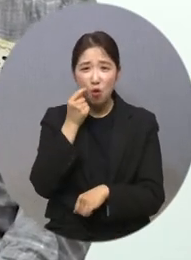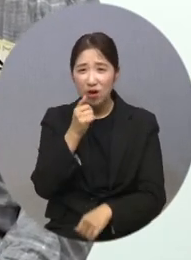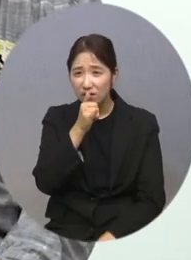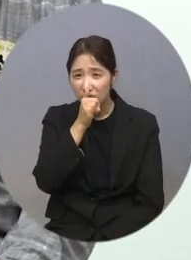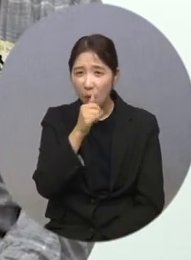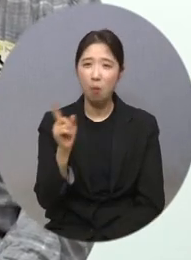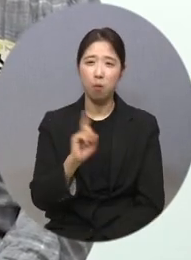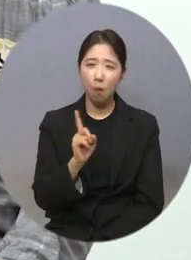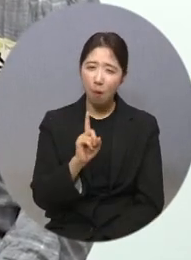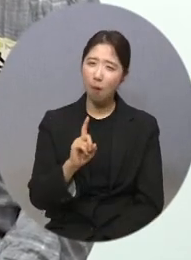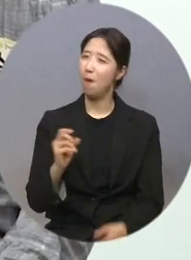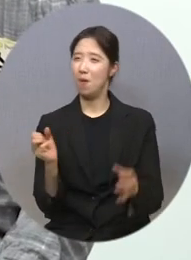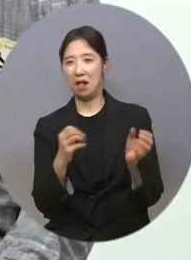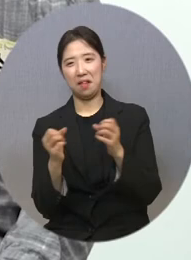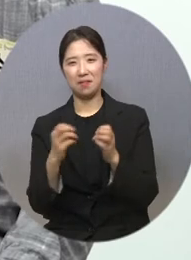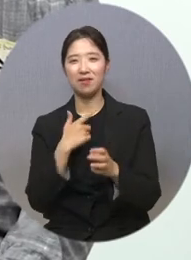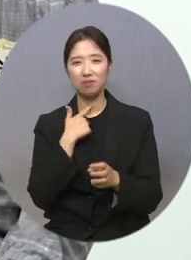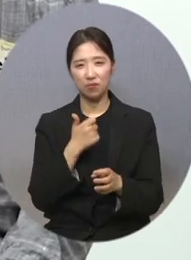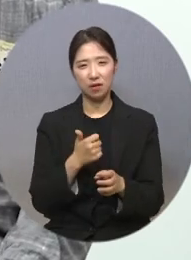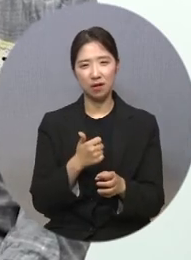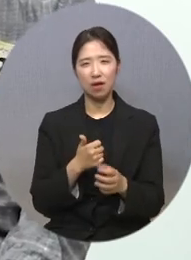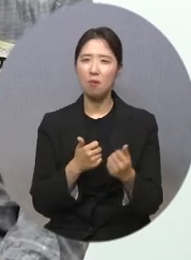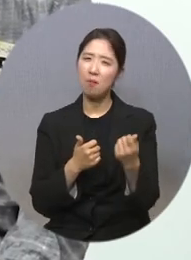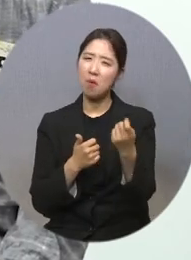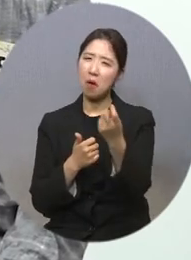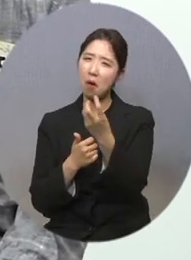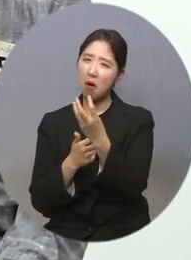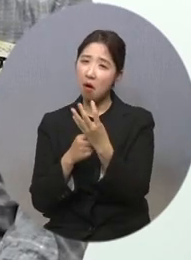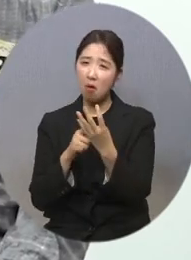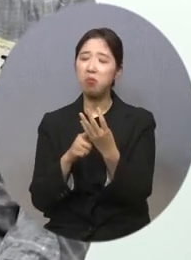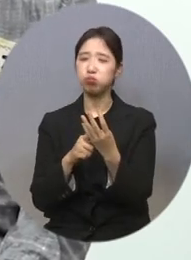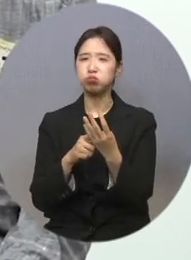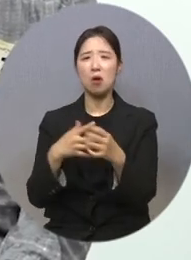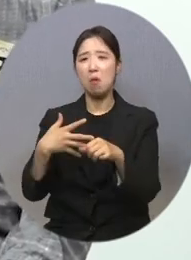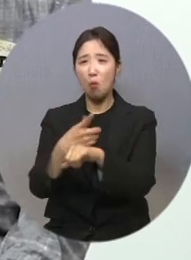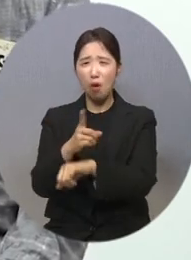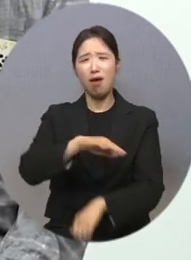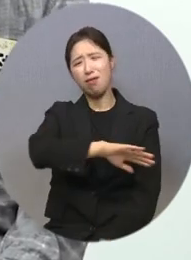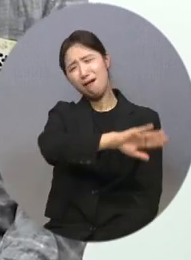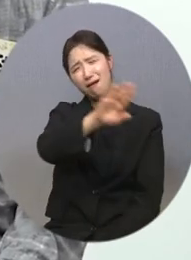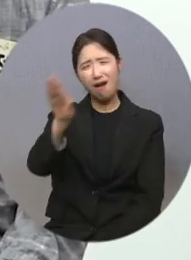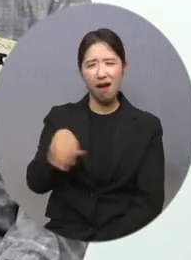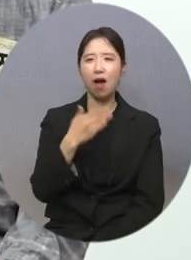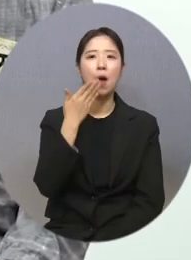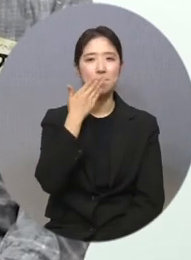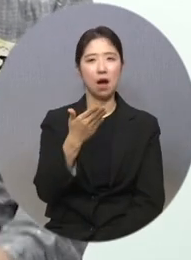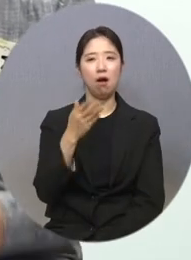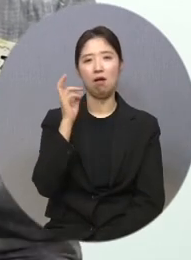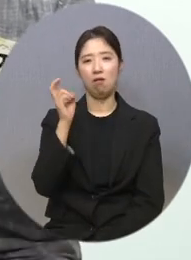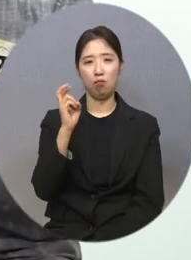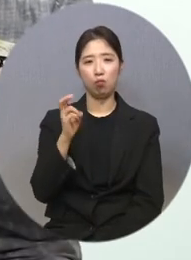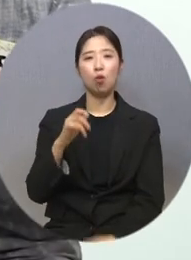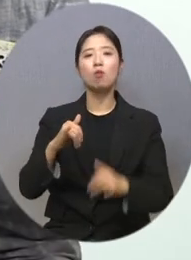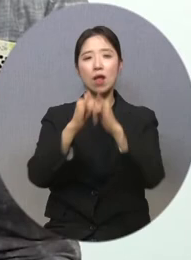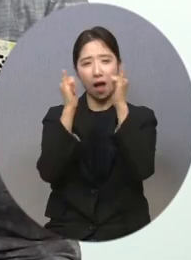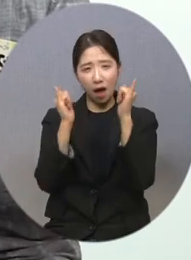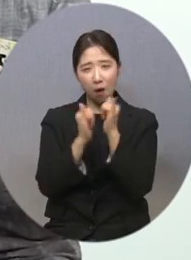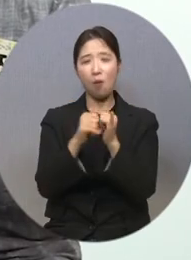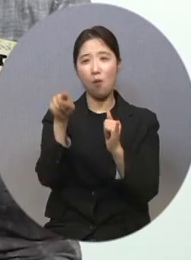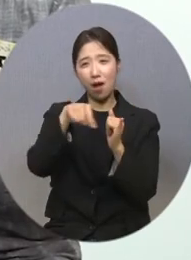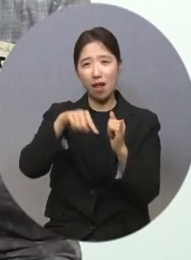이런 얘기를 했었는데 아마 몇 가지 한두 가지 제외하고는 아마 못할 일이 없을 거다. 모든 사회적인 직업들을